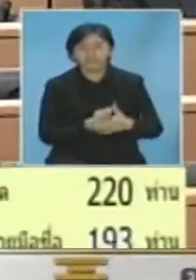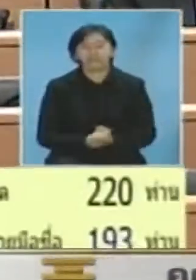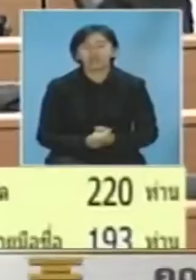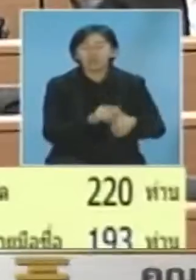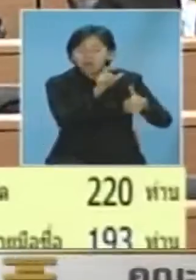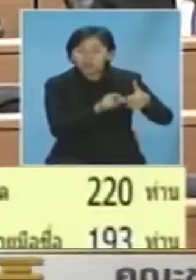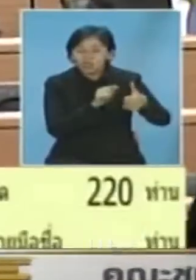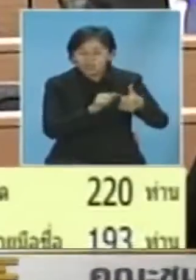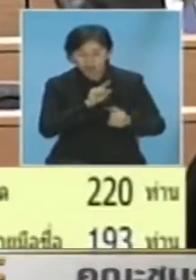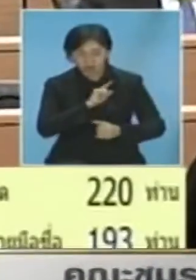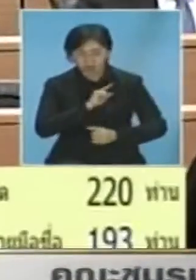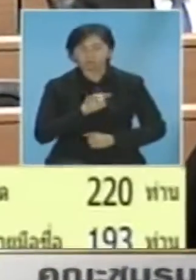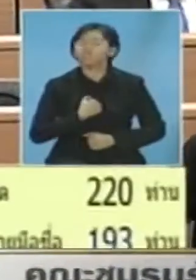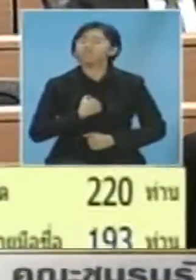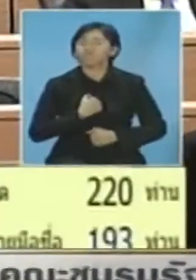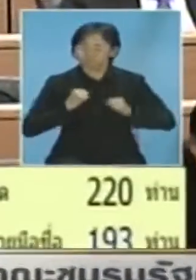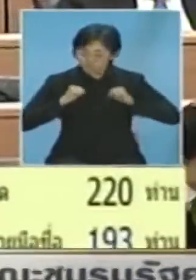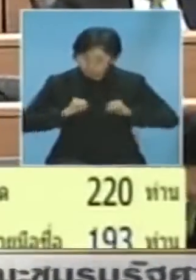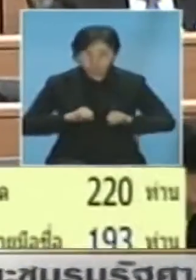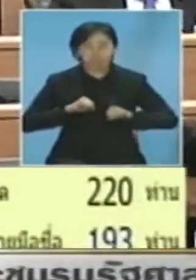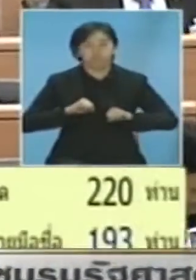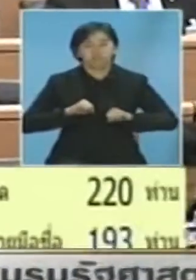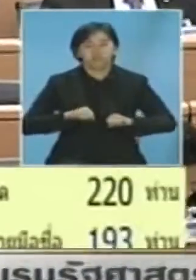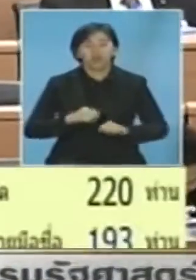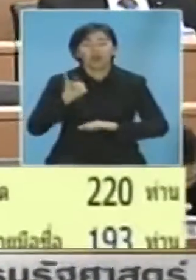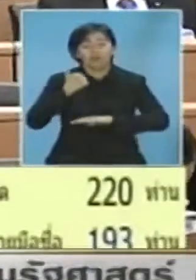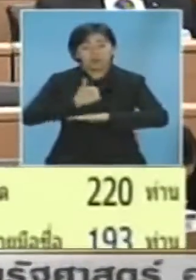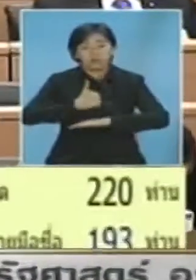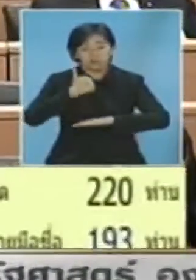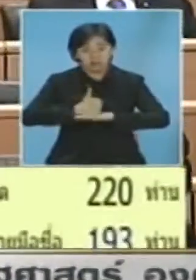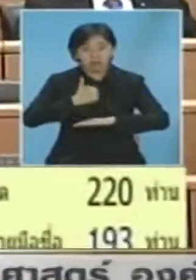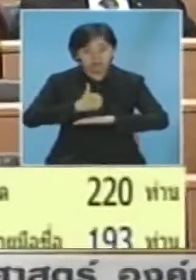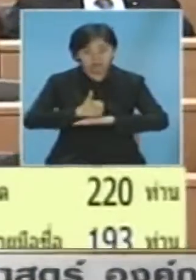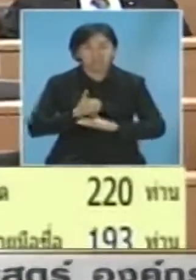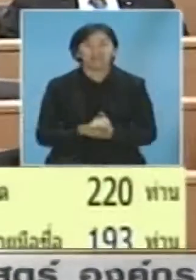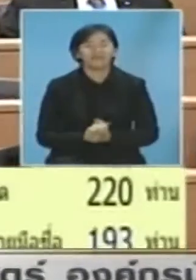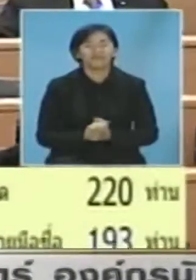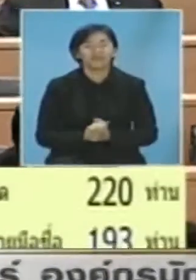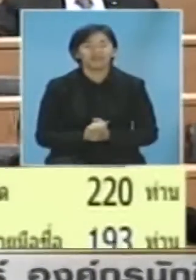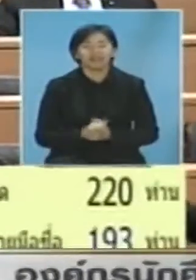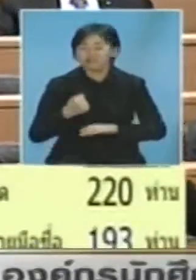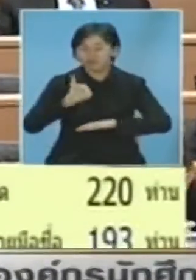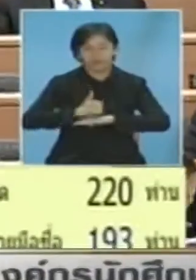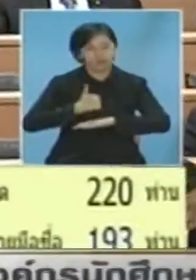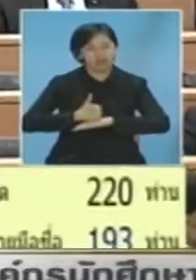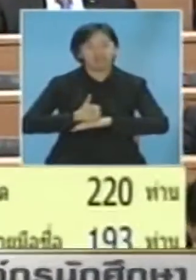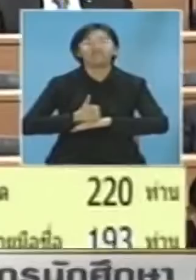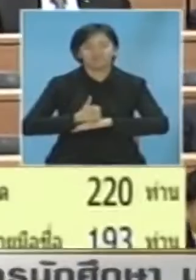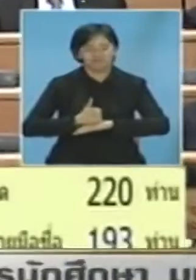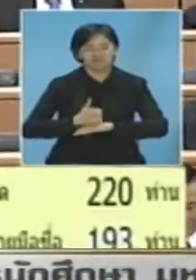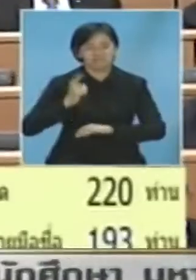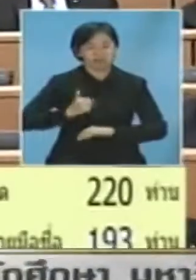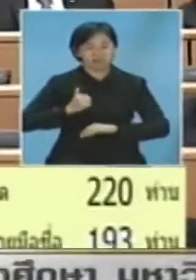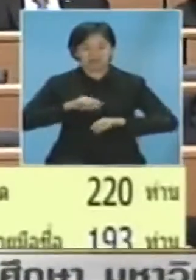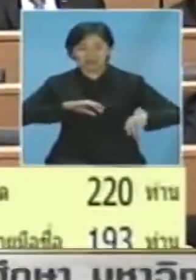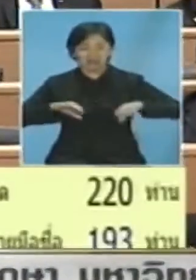จะต้องใช้ความกล้าหาญในฐานะที่เป็นผู้ใช้อำนาจสูงสุดในการบริห